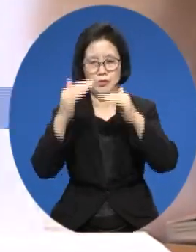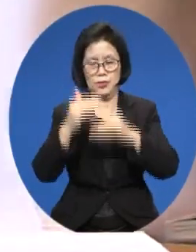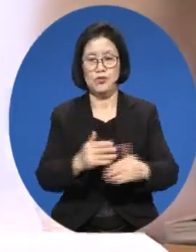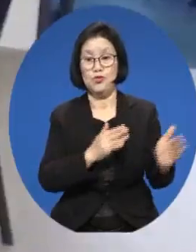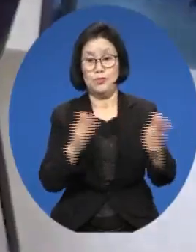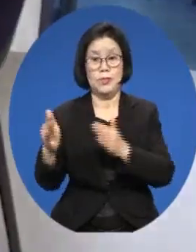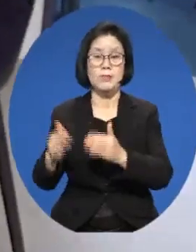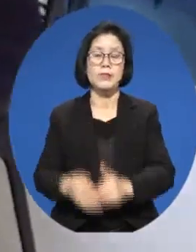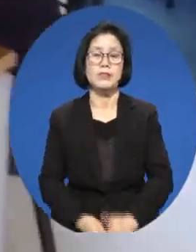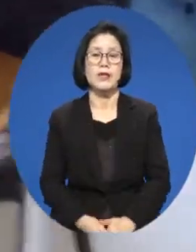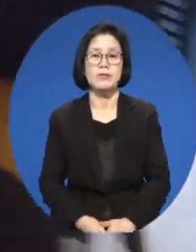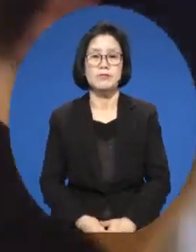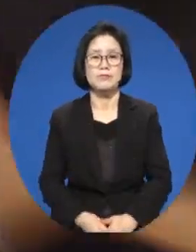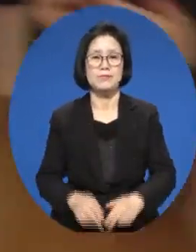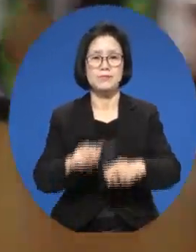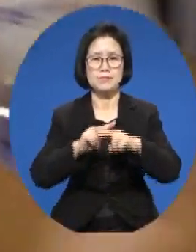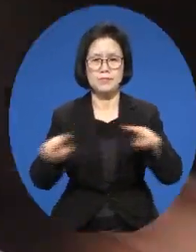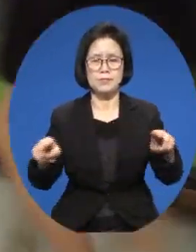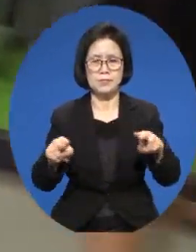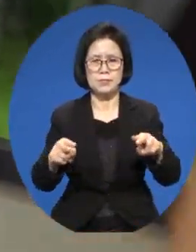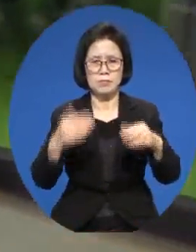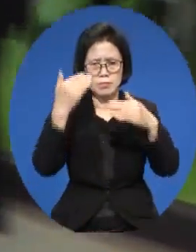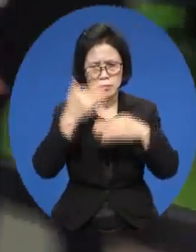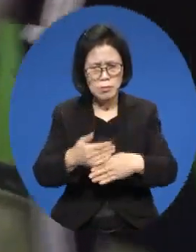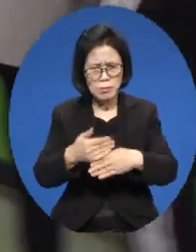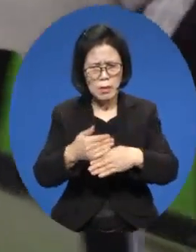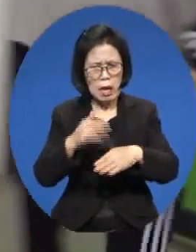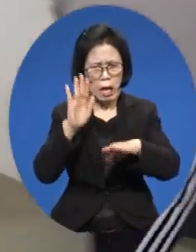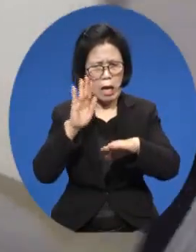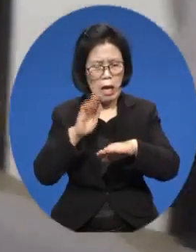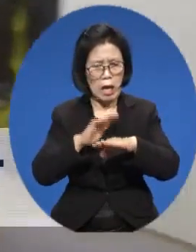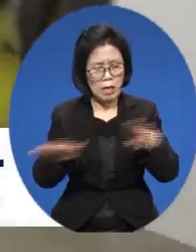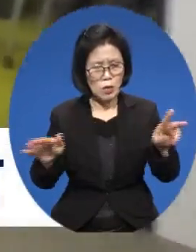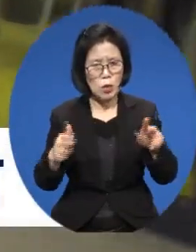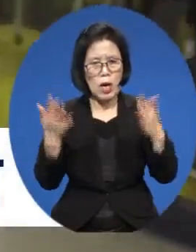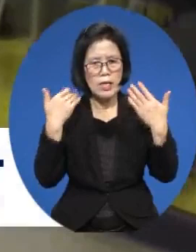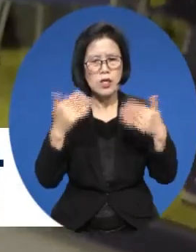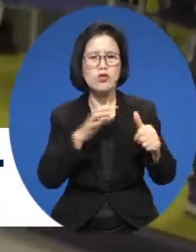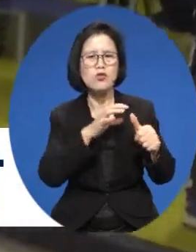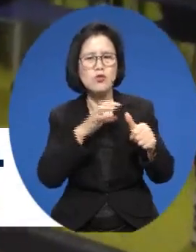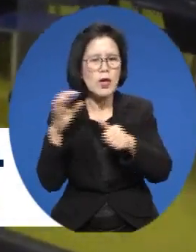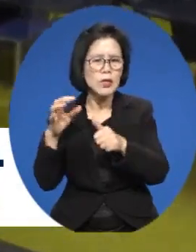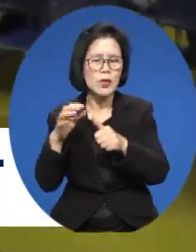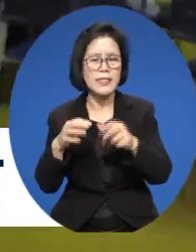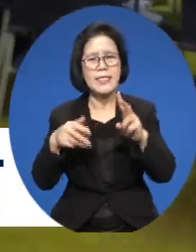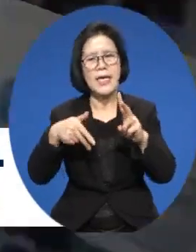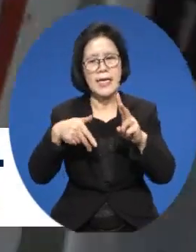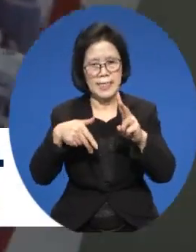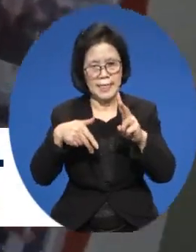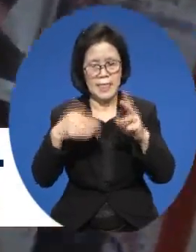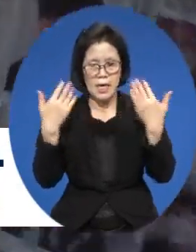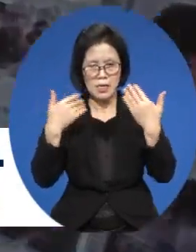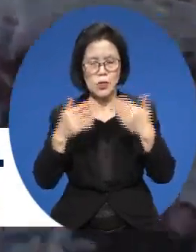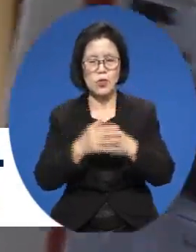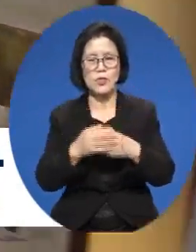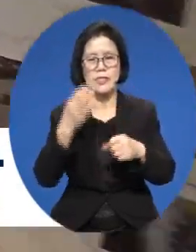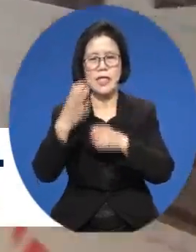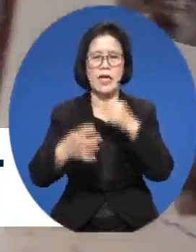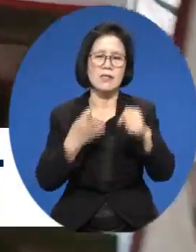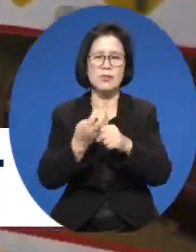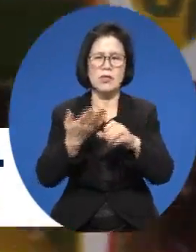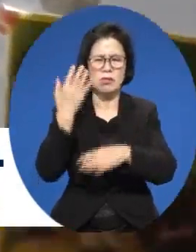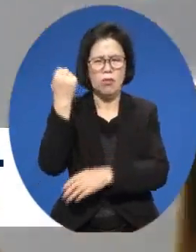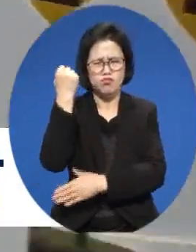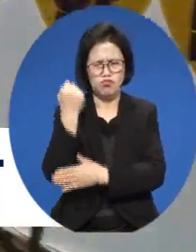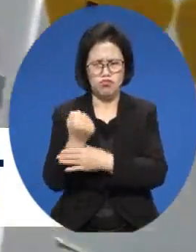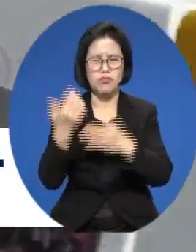준비해서 폐교를 학생 주도 프로젝트 공간으로 활용하는 제2캠퍼스가 본격 운영되고 40년 이상 노후